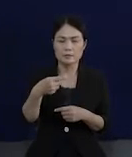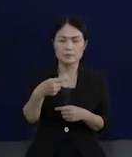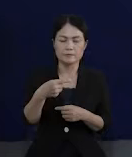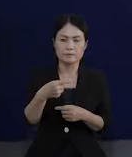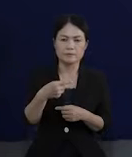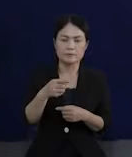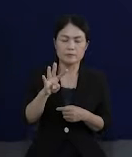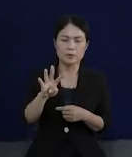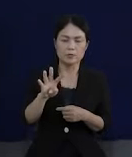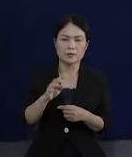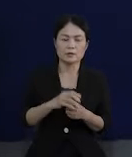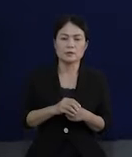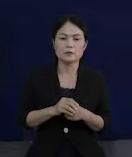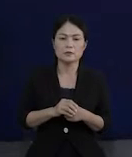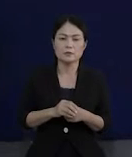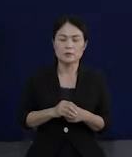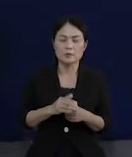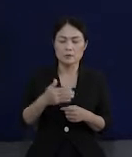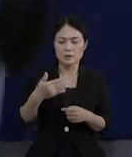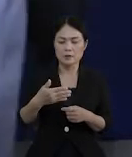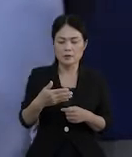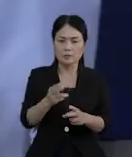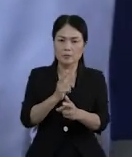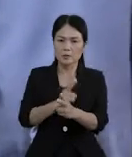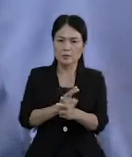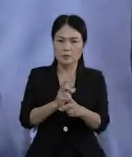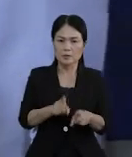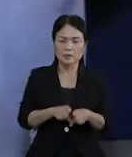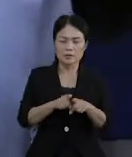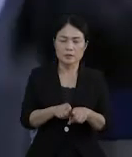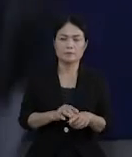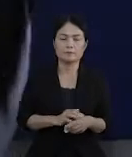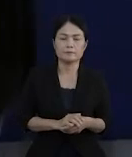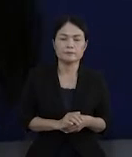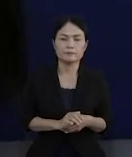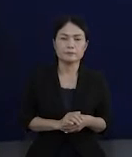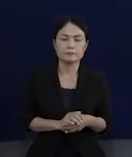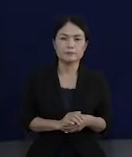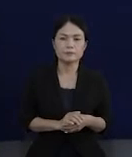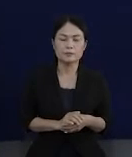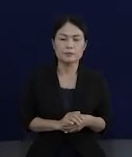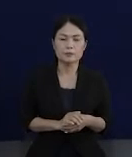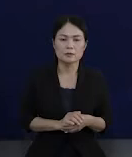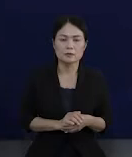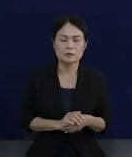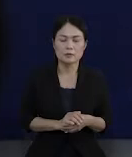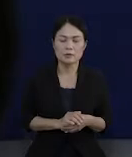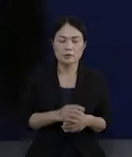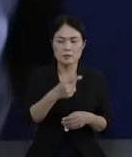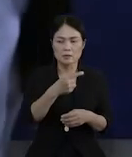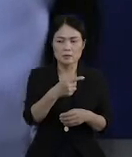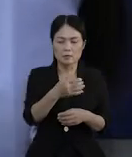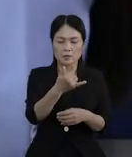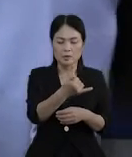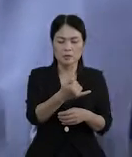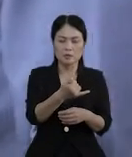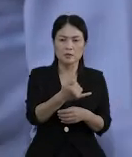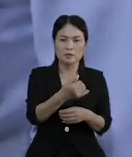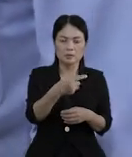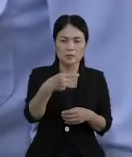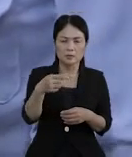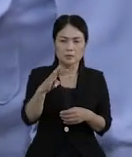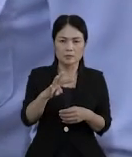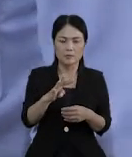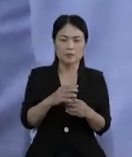ới, bốn. Phịa bay bàm bốn rẽ xa tục nơi đó, đài. Chà, chẳng con phương cả đỏ máu, bà mùi,